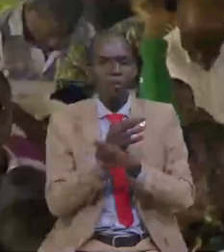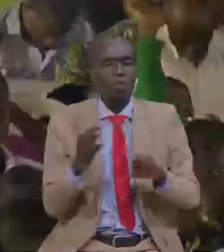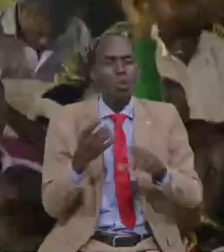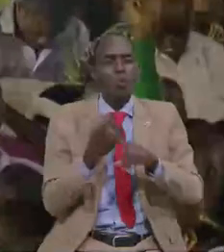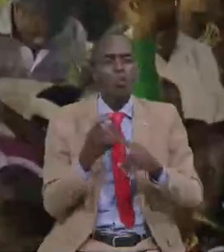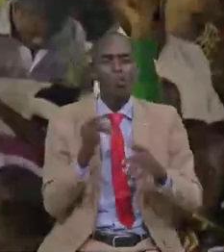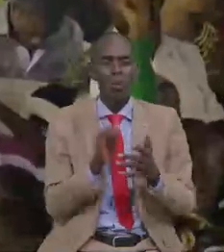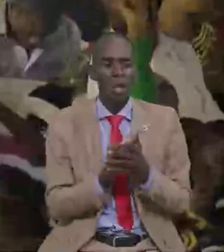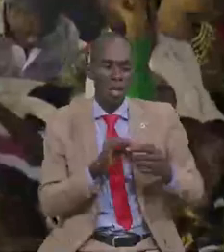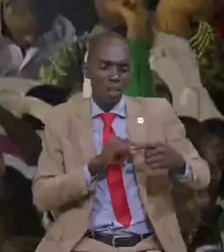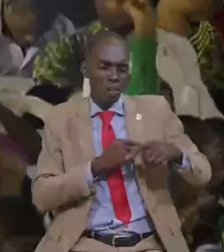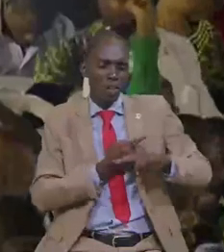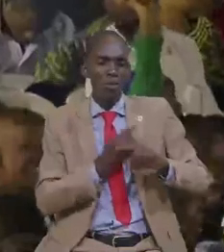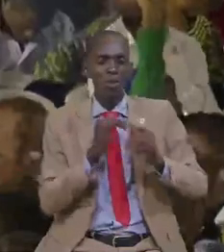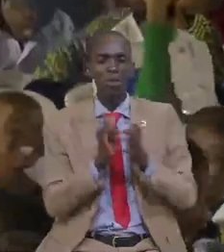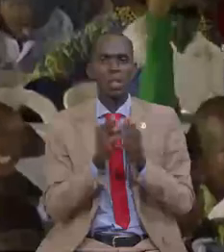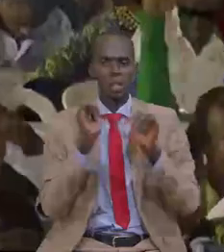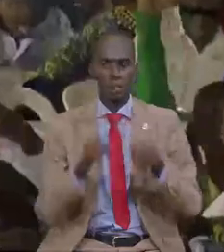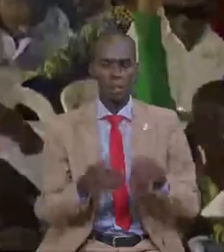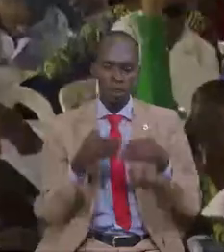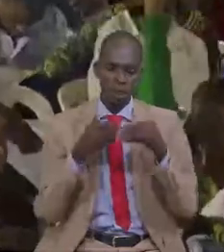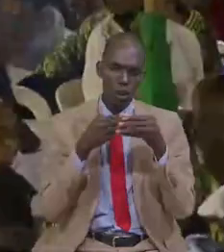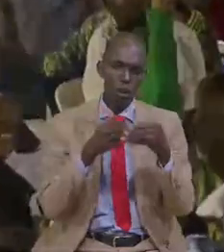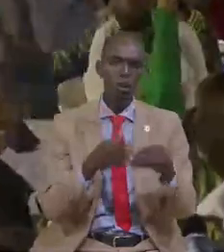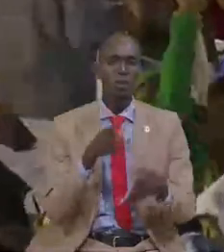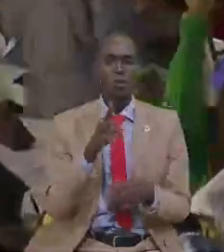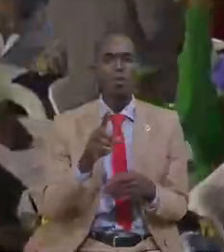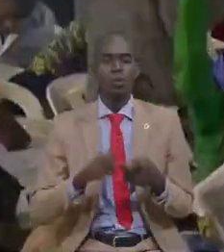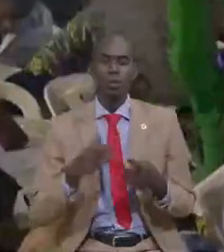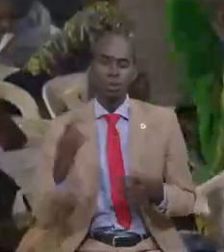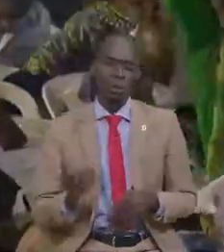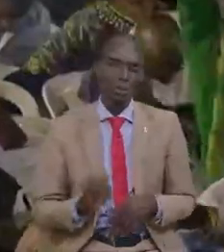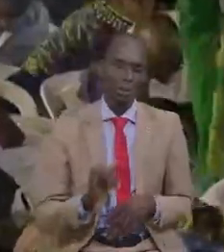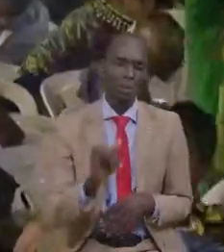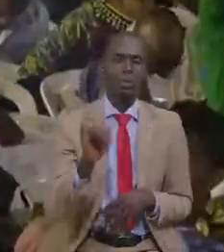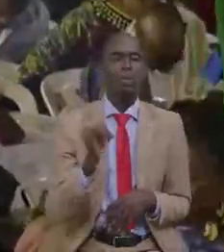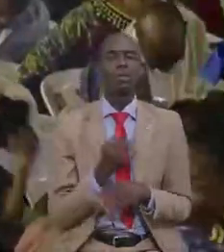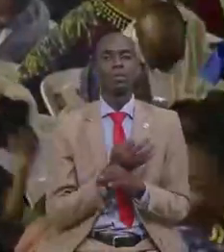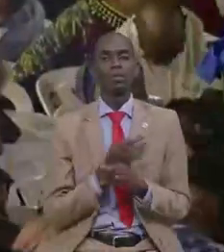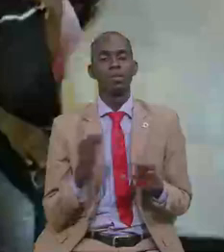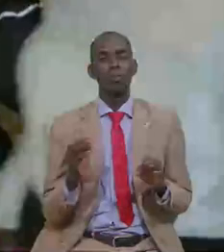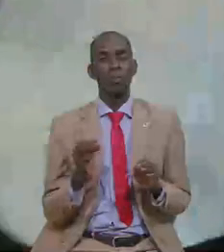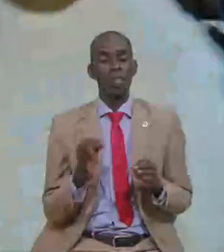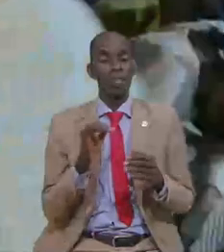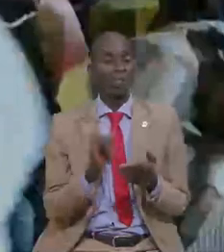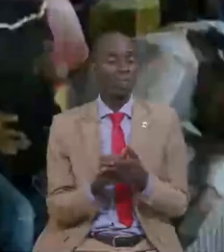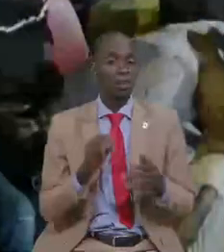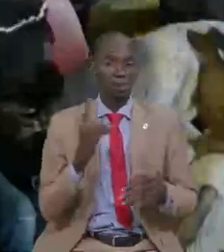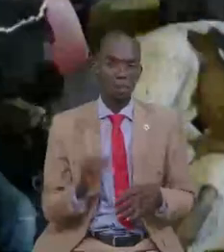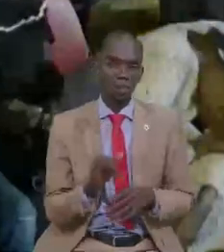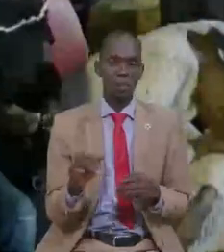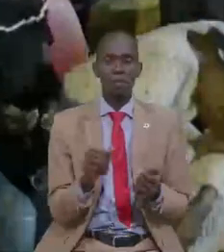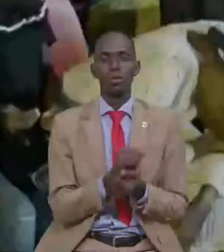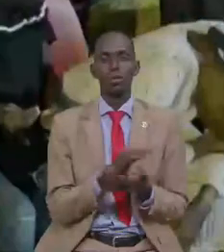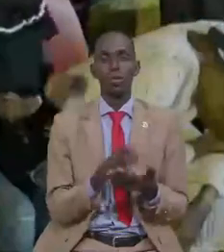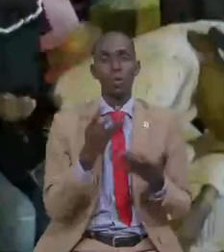affranchir maintenant de cette culpabilité qui peut vous conduire à la perdition éternelle. Donc, levez la main là.